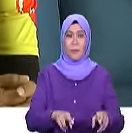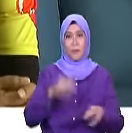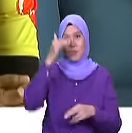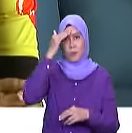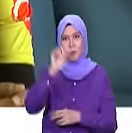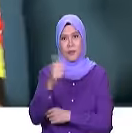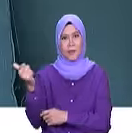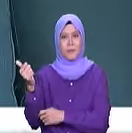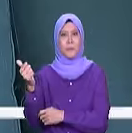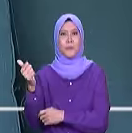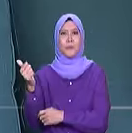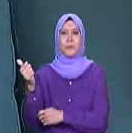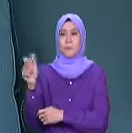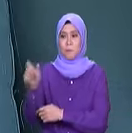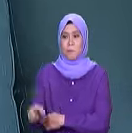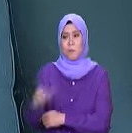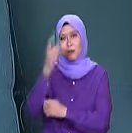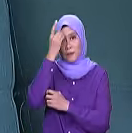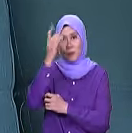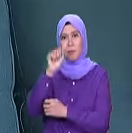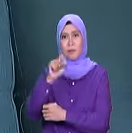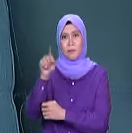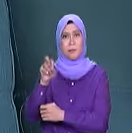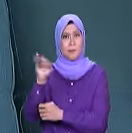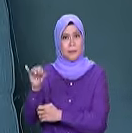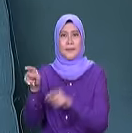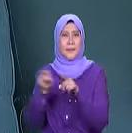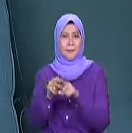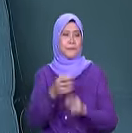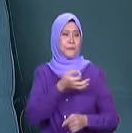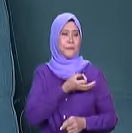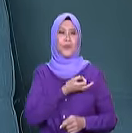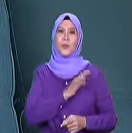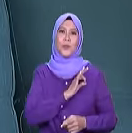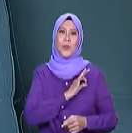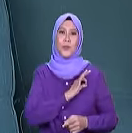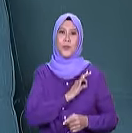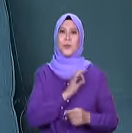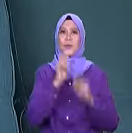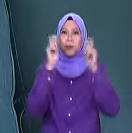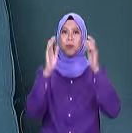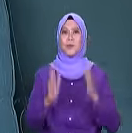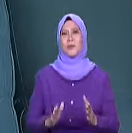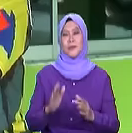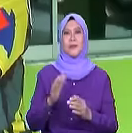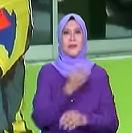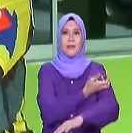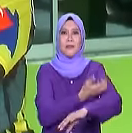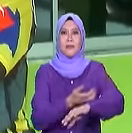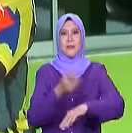Datuk Hasagaya Abdullah dan Datuk Azmi Rohani menerima anugerah tokoh generasi 2020.